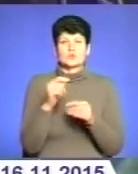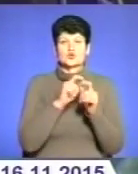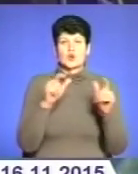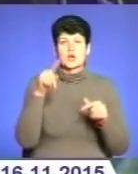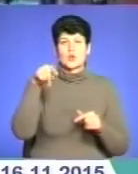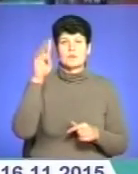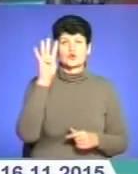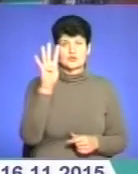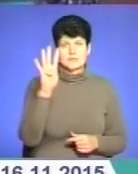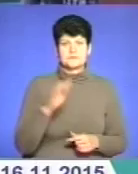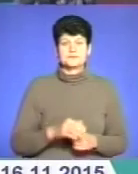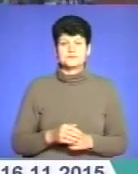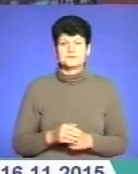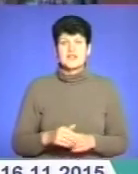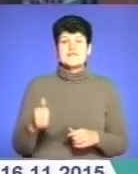сюжеті.